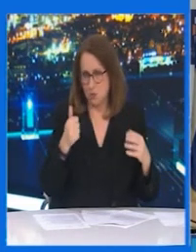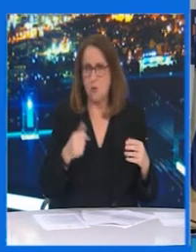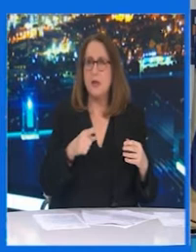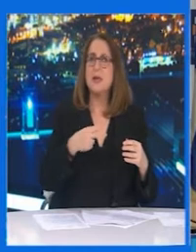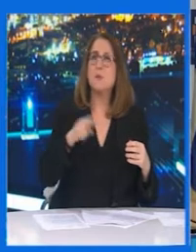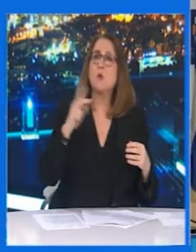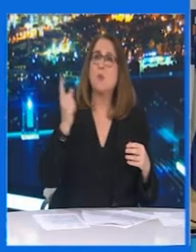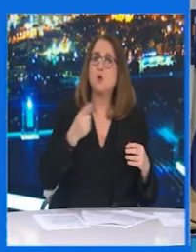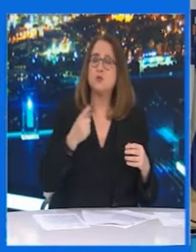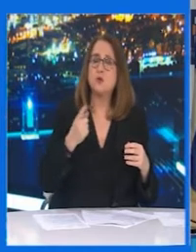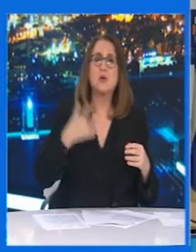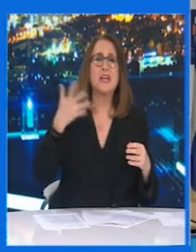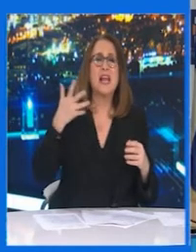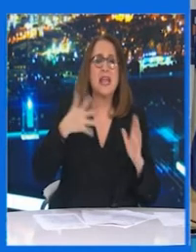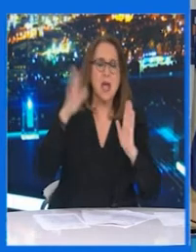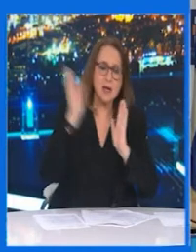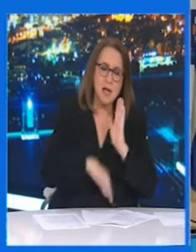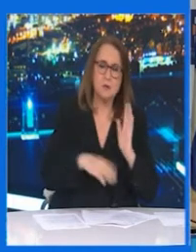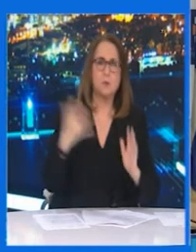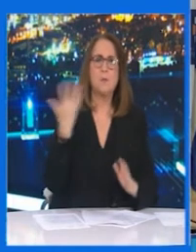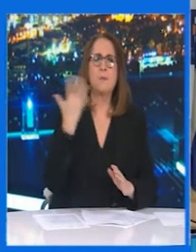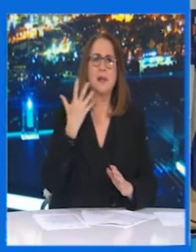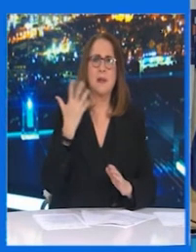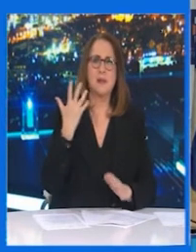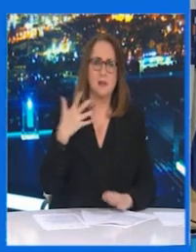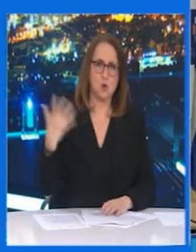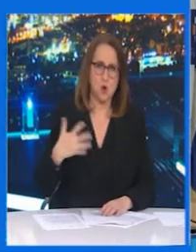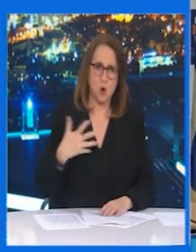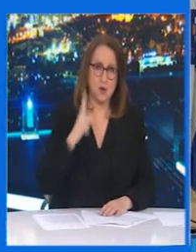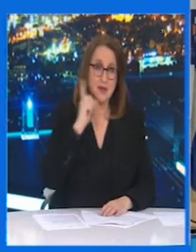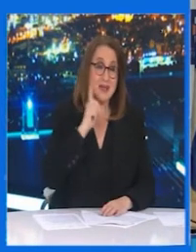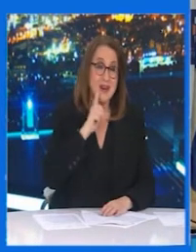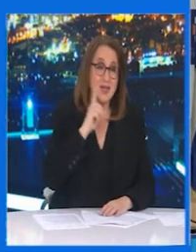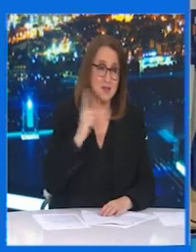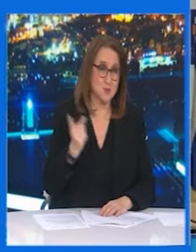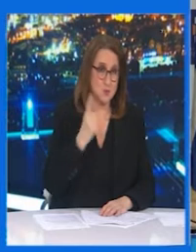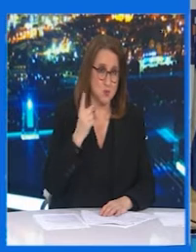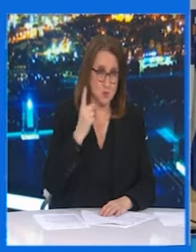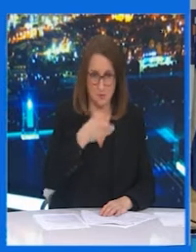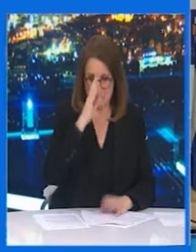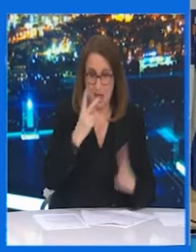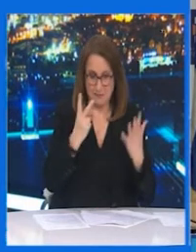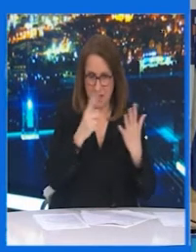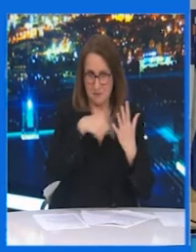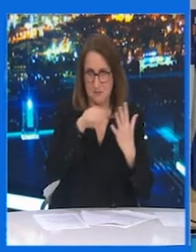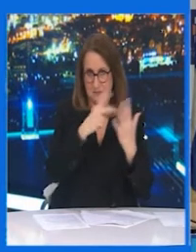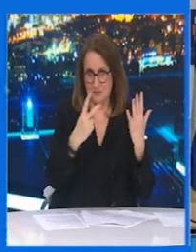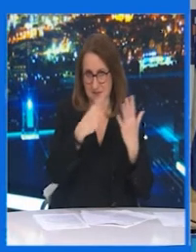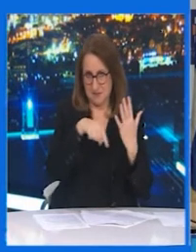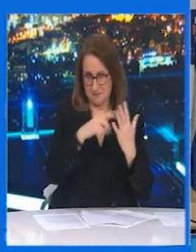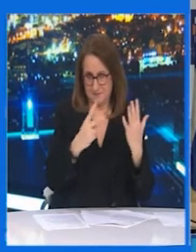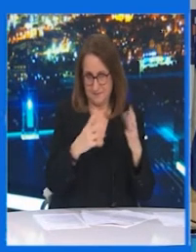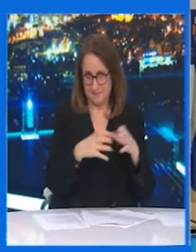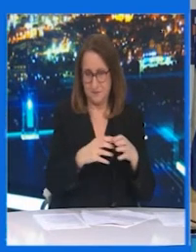ηλικίας μικρότερης των 55 ετών. Παρά λοιπόν τη θέση ότι δεν υπάρχει αιτιώδη